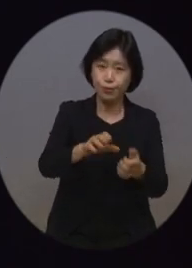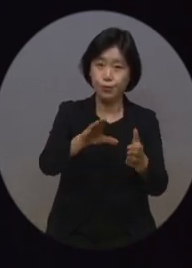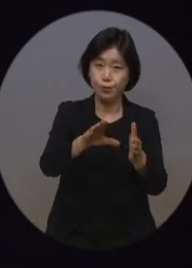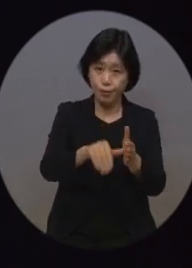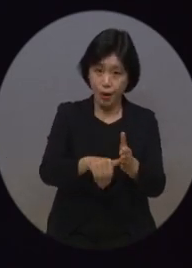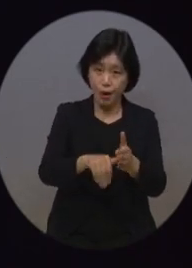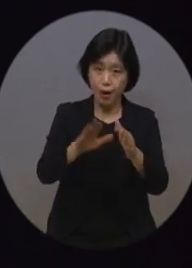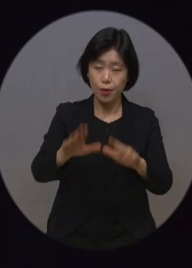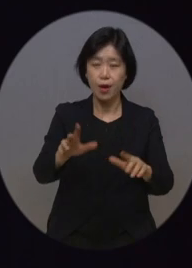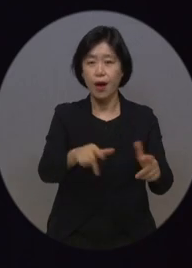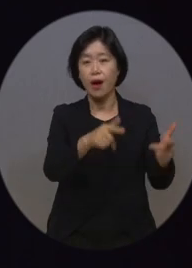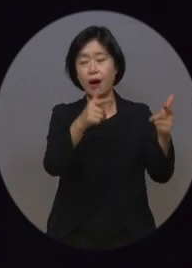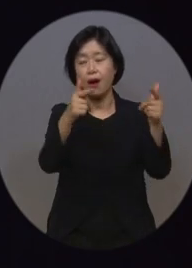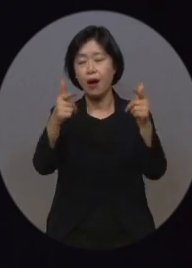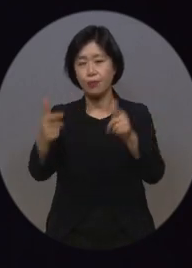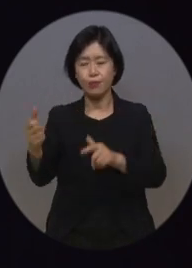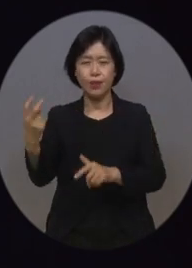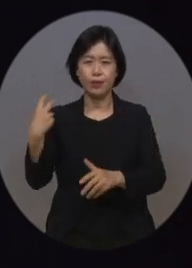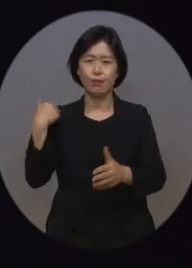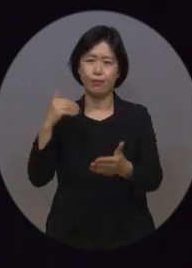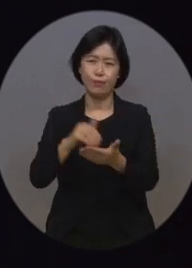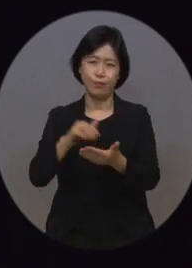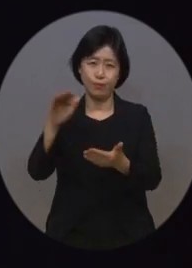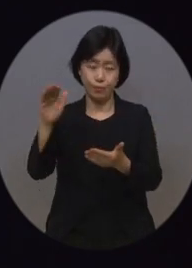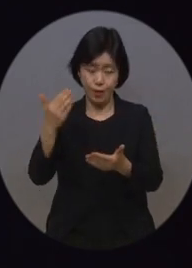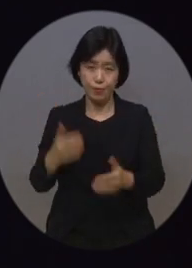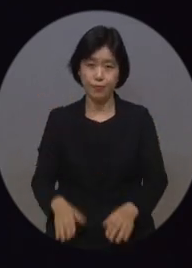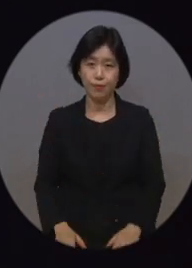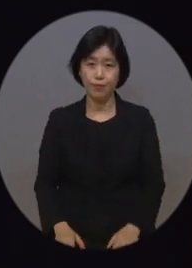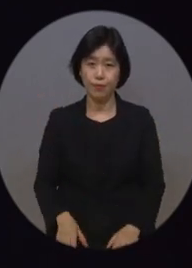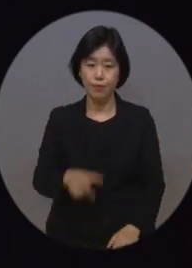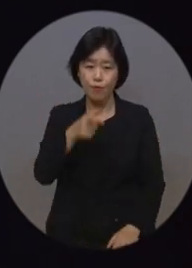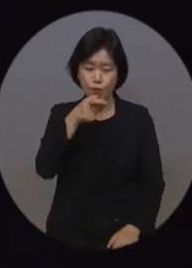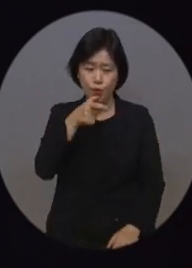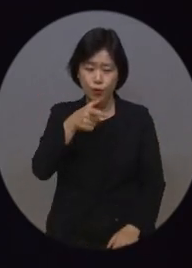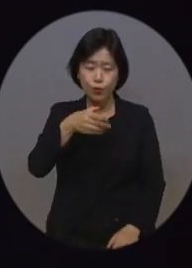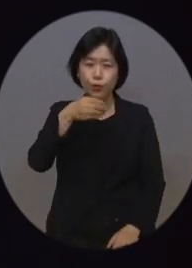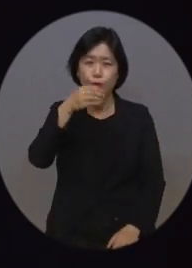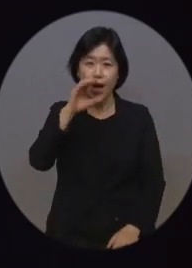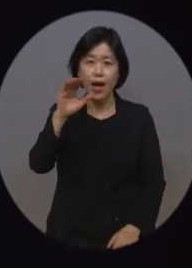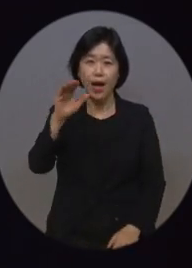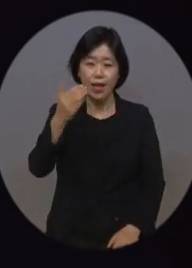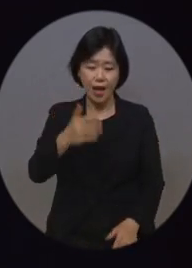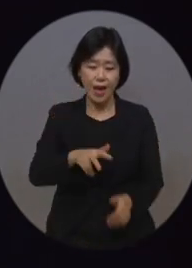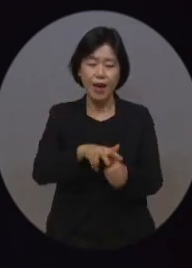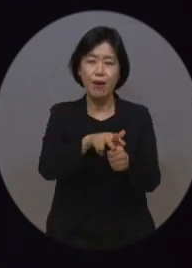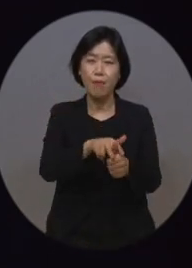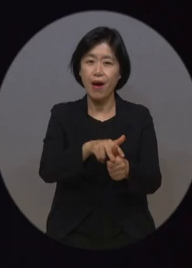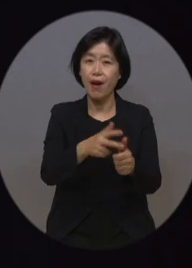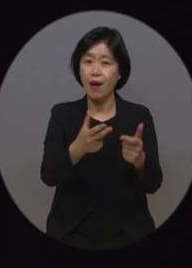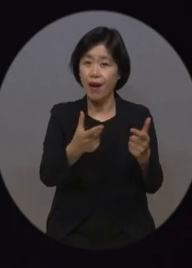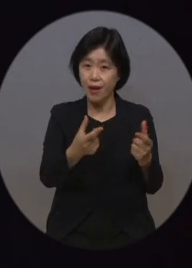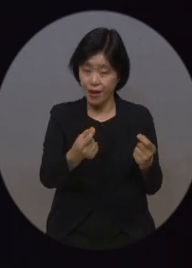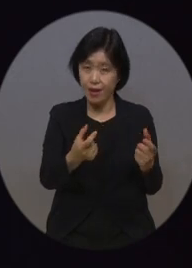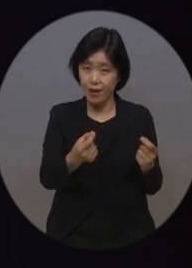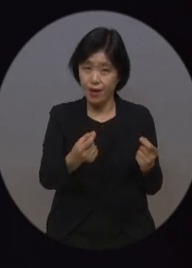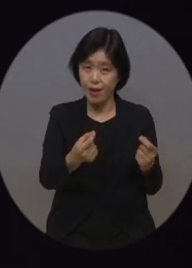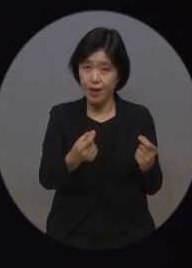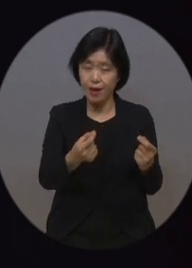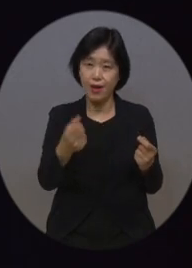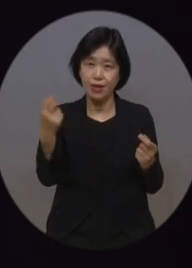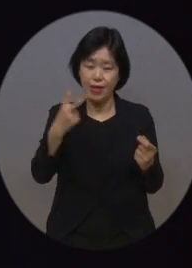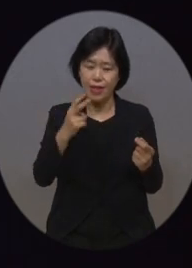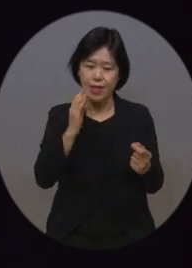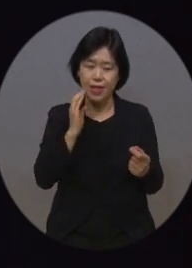현상되어 나오고 물을 머금은 앞말은 갈색 빛이 짙어지면서